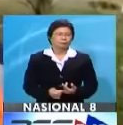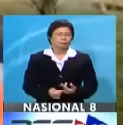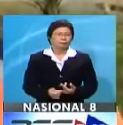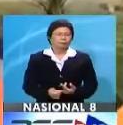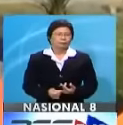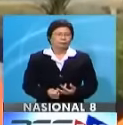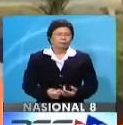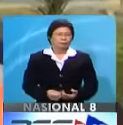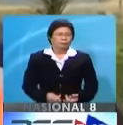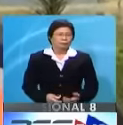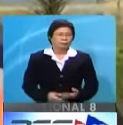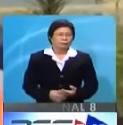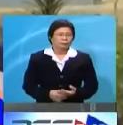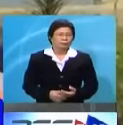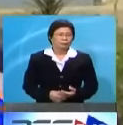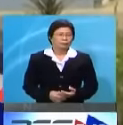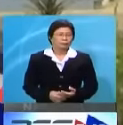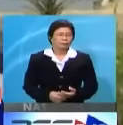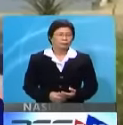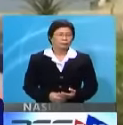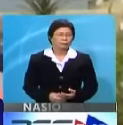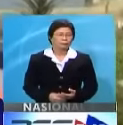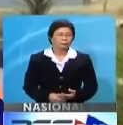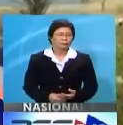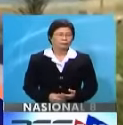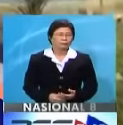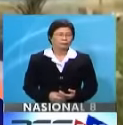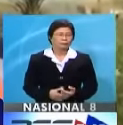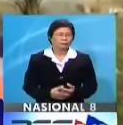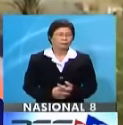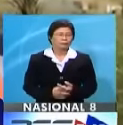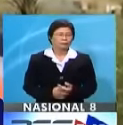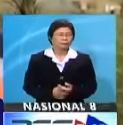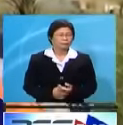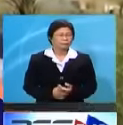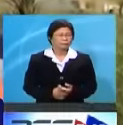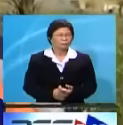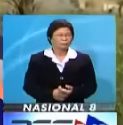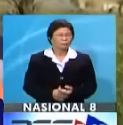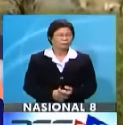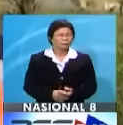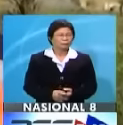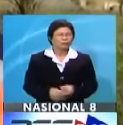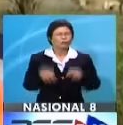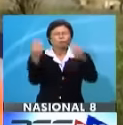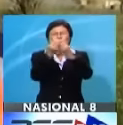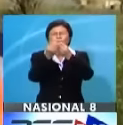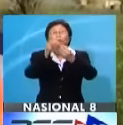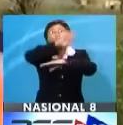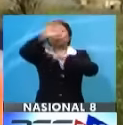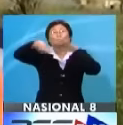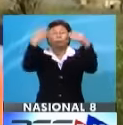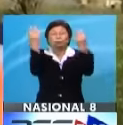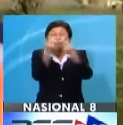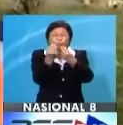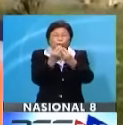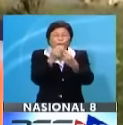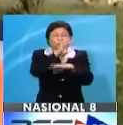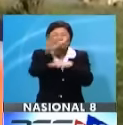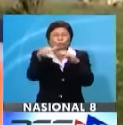Pelayan yang kantar kemari, terus kita proses, selanjutnya kita hitung jumlah semua